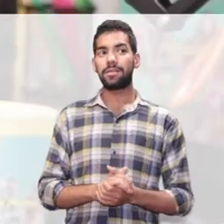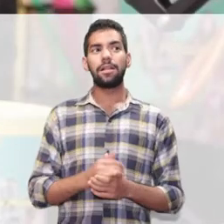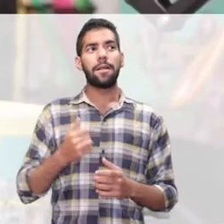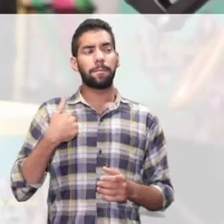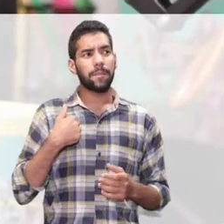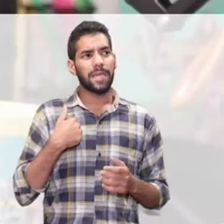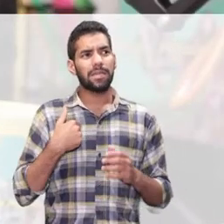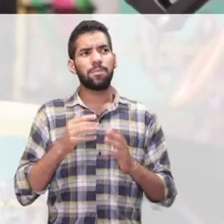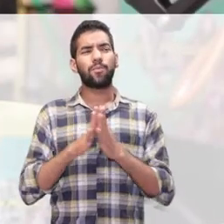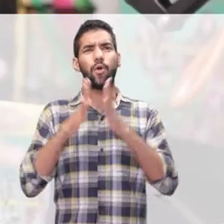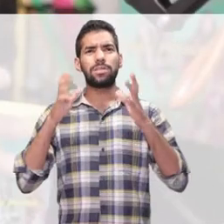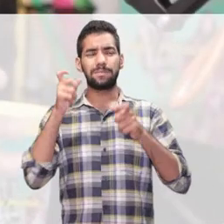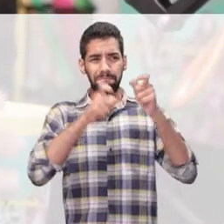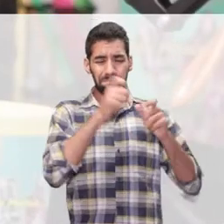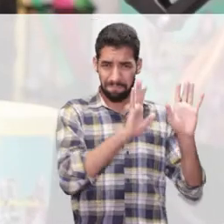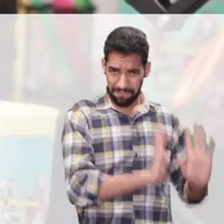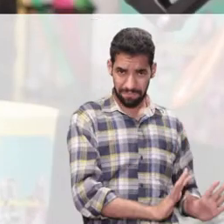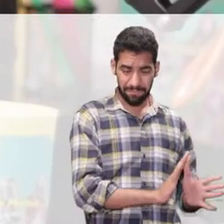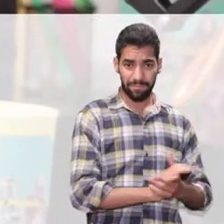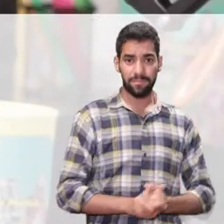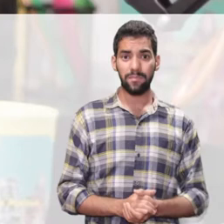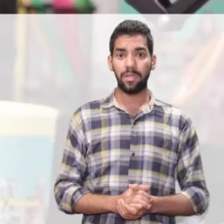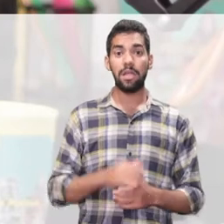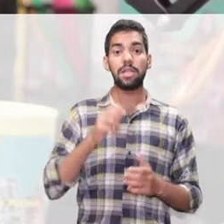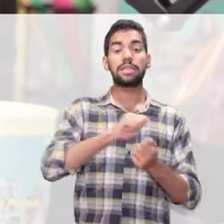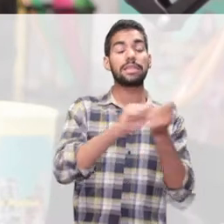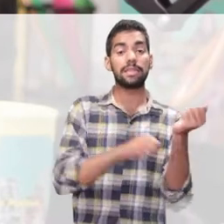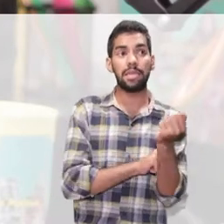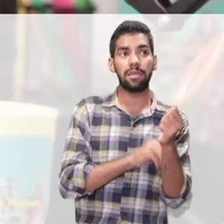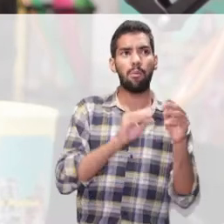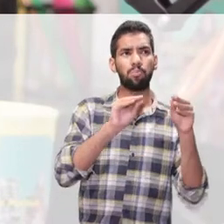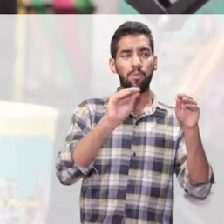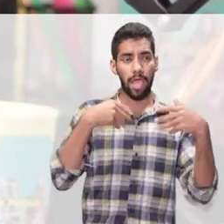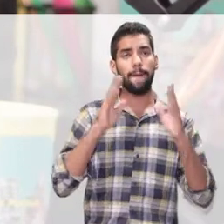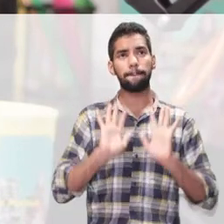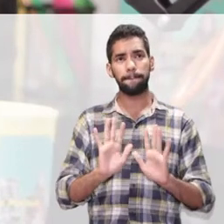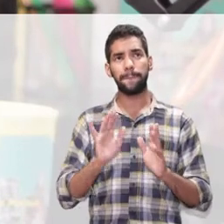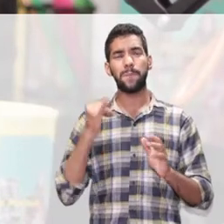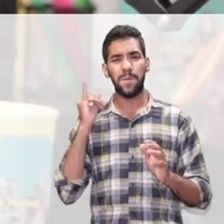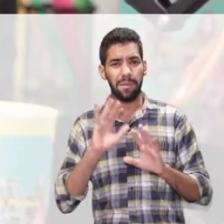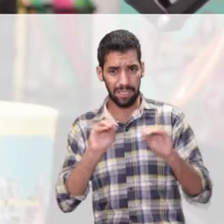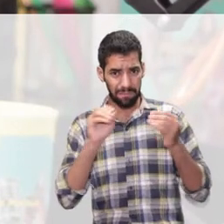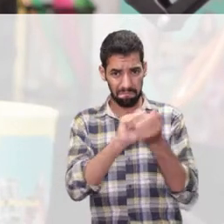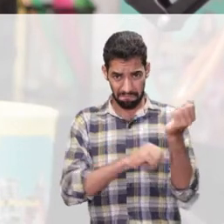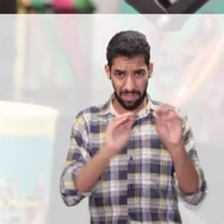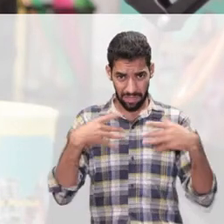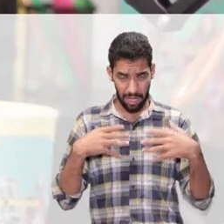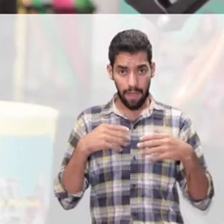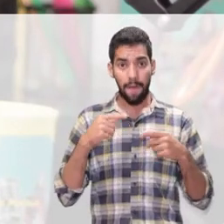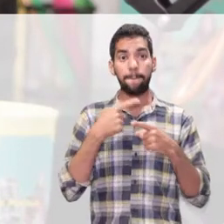विच यू हैव एक्सपीरियंस इड डिग्री होल्डर्स एक्सपीरियंस कोई नहीं किन